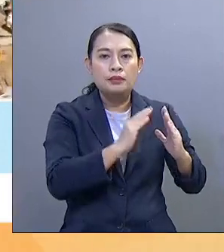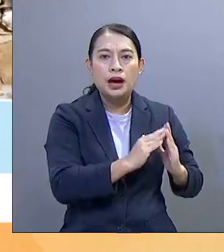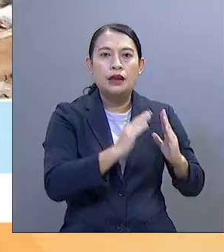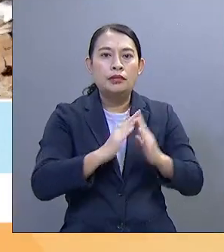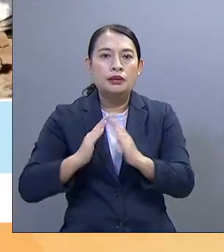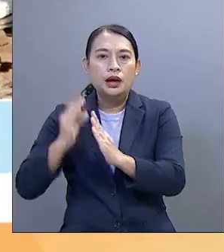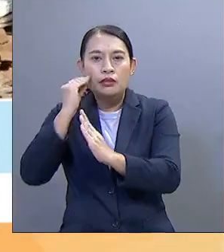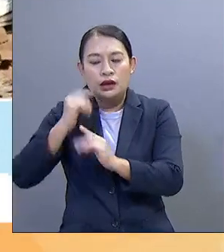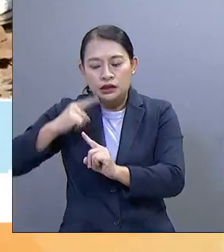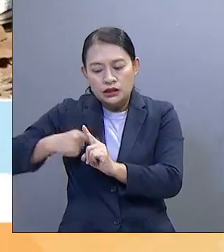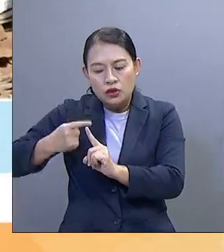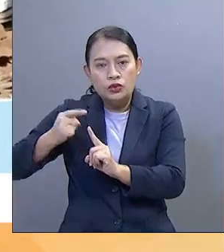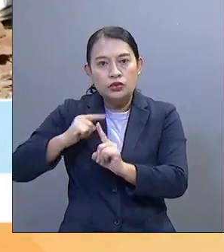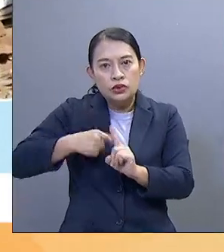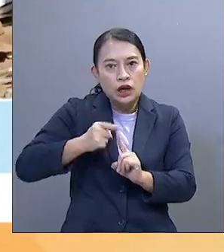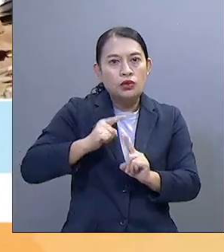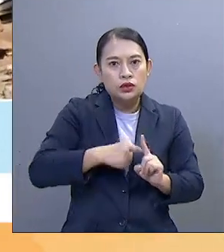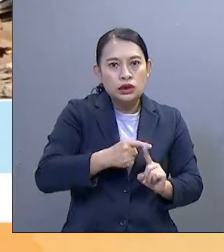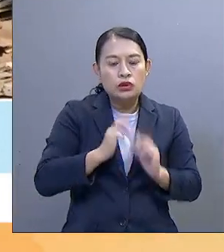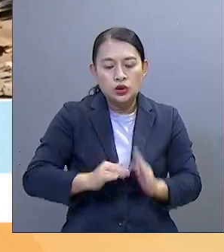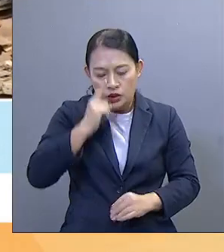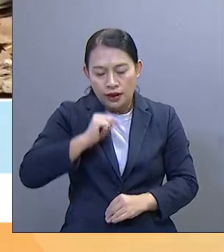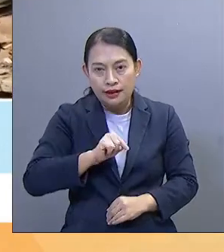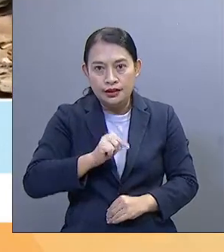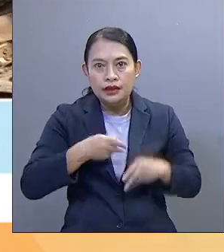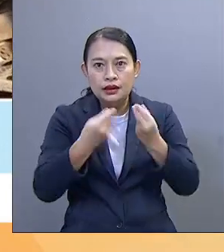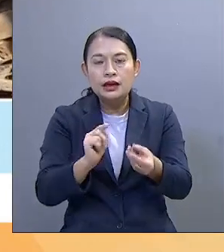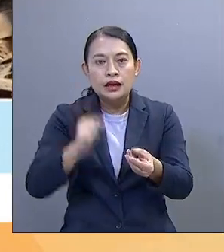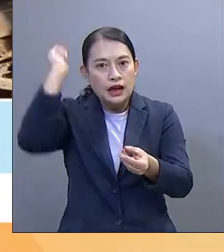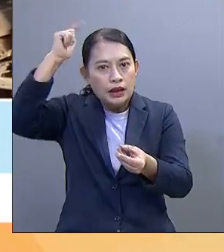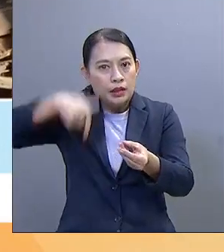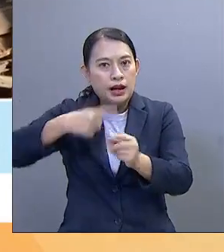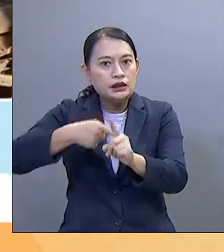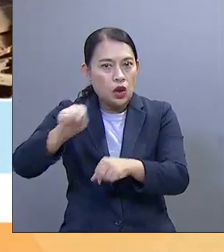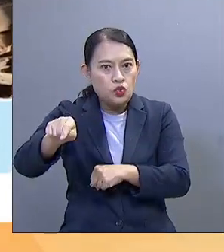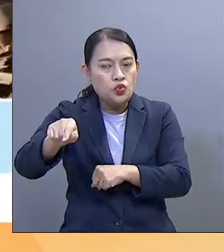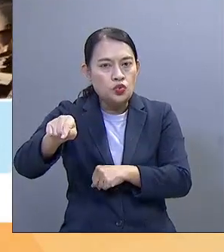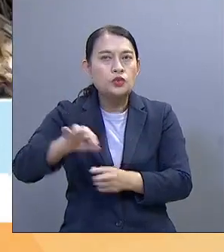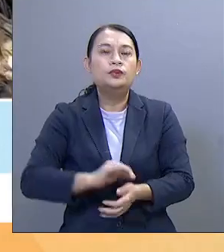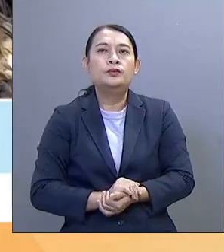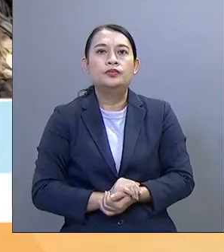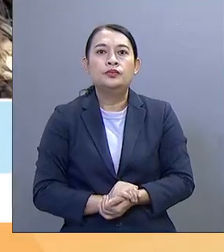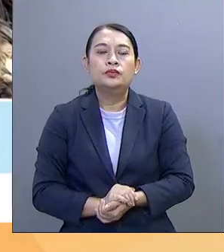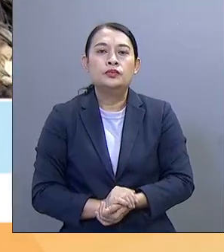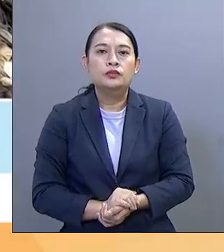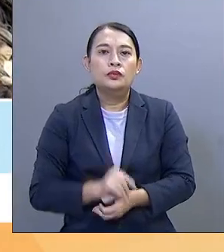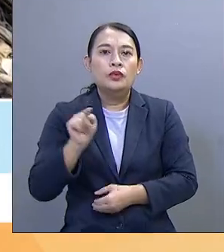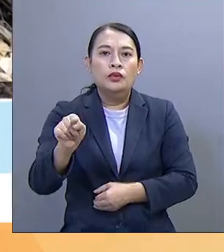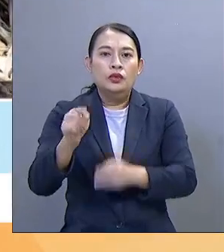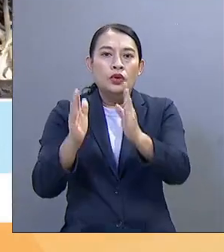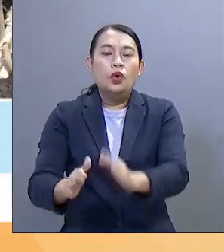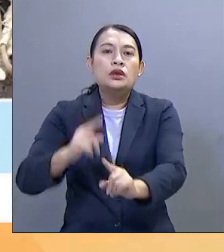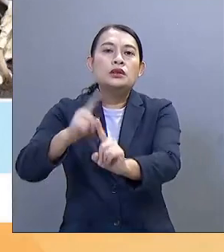ามไม pegsดการอง